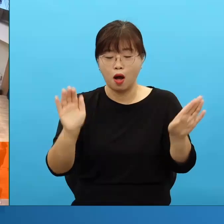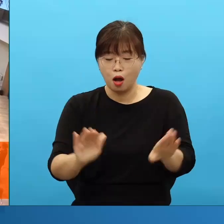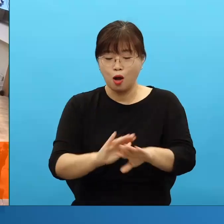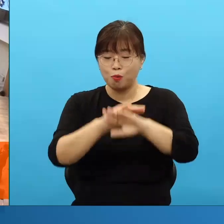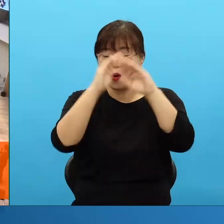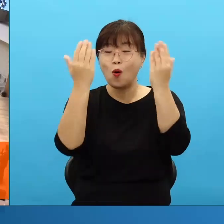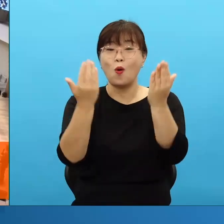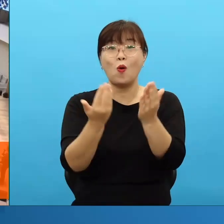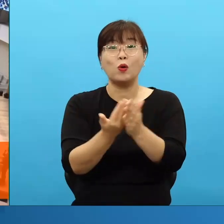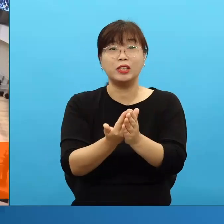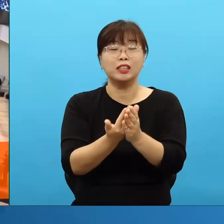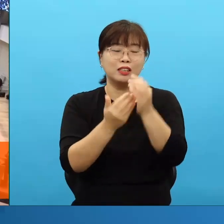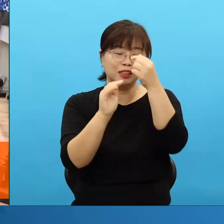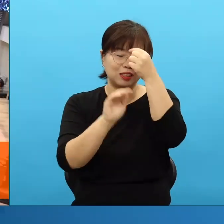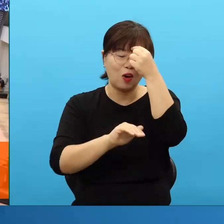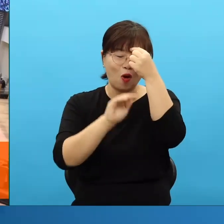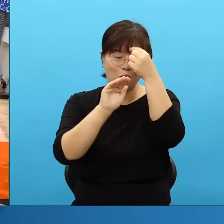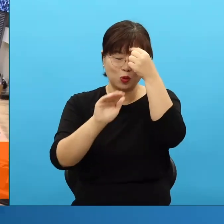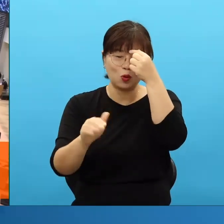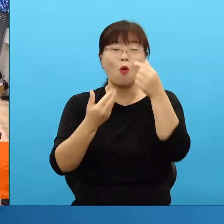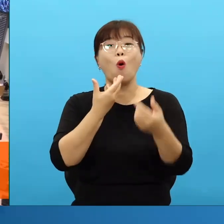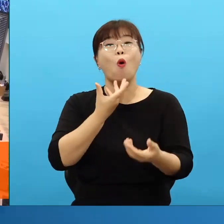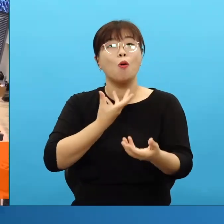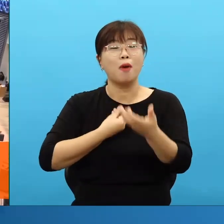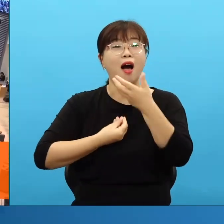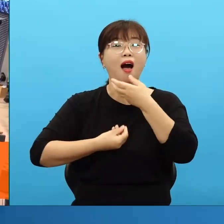솟아나와 모든